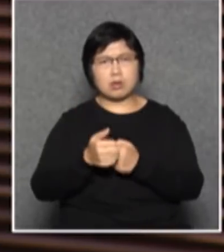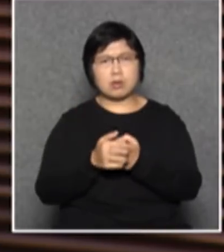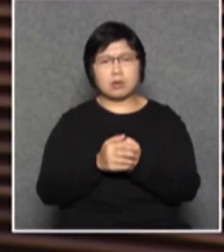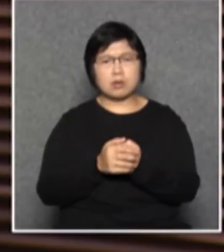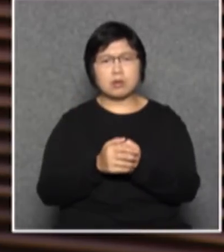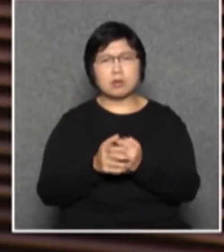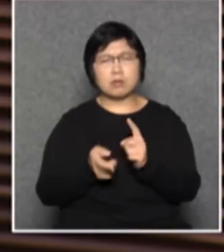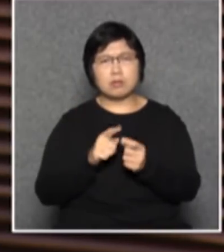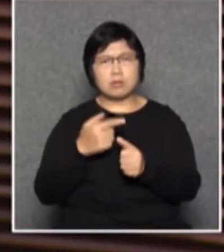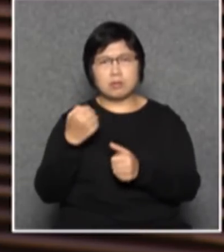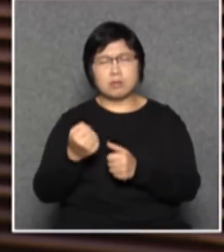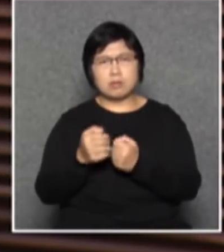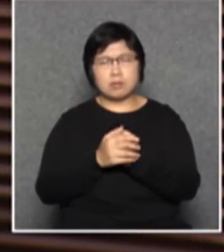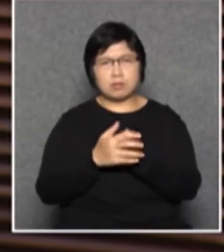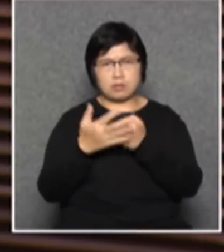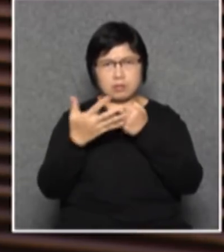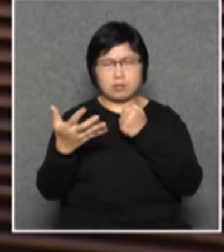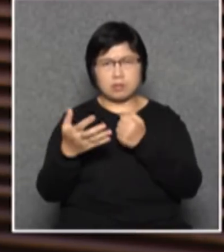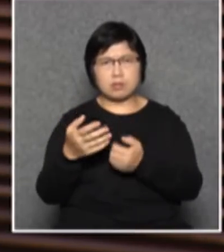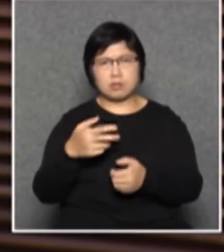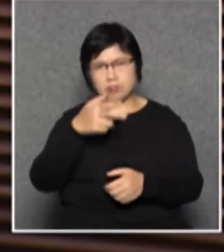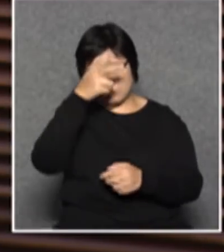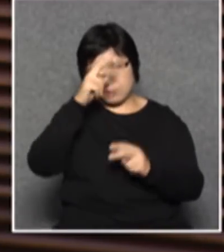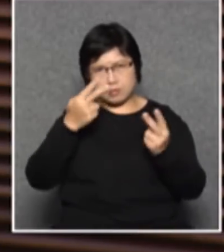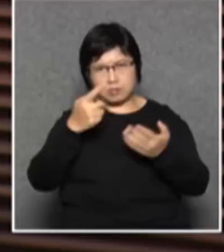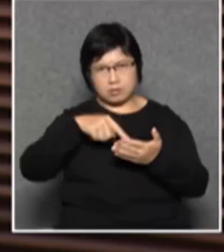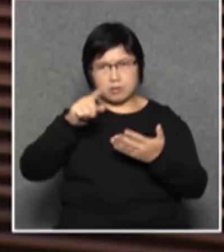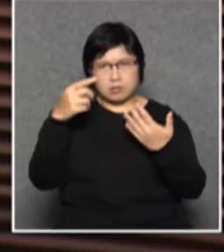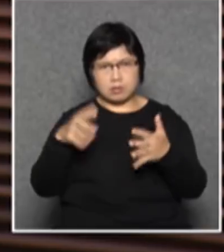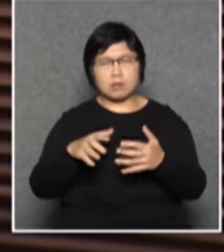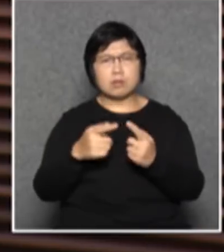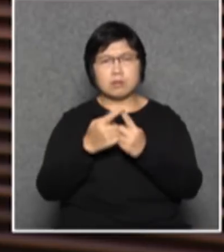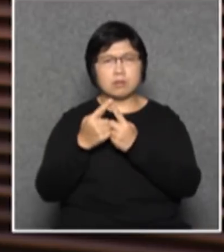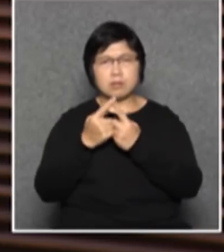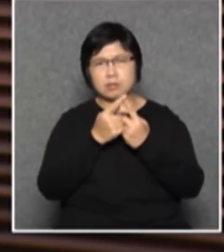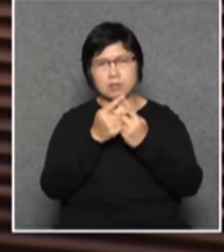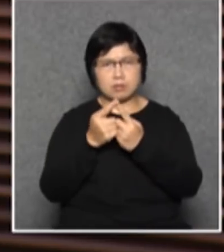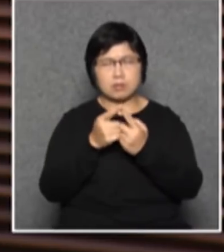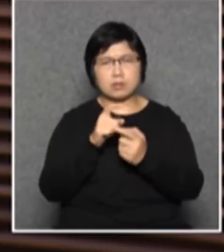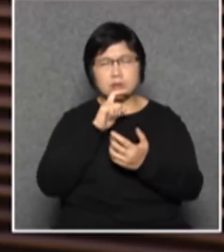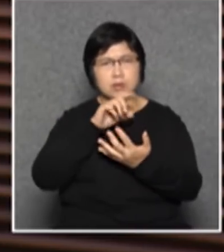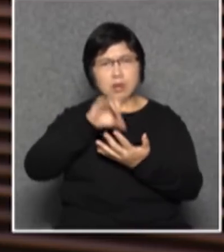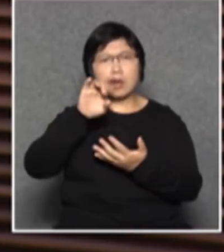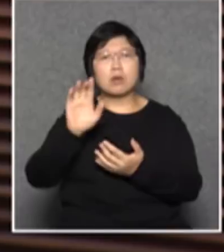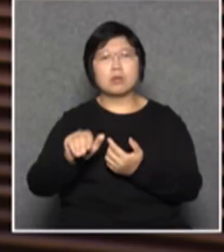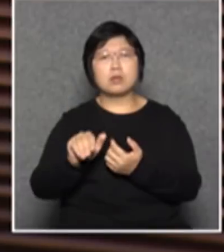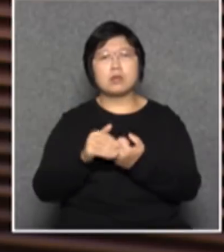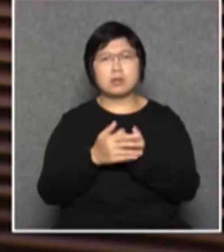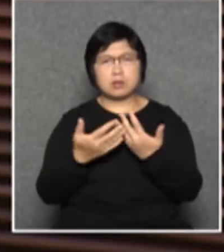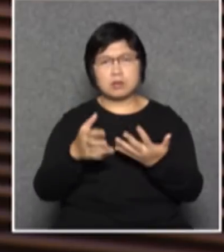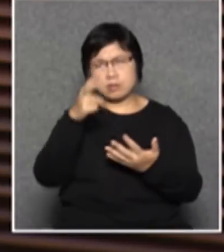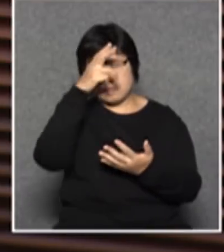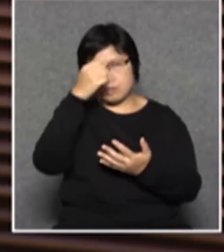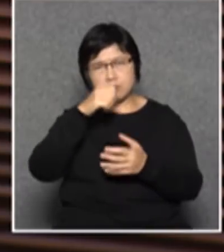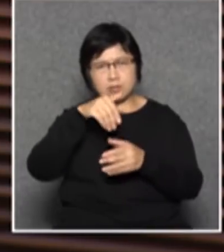代主席，第五，通過政改方案之後讓到市民有得選。現在行政長官